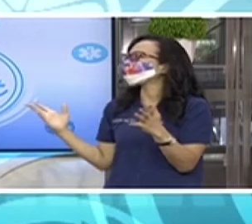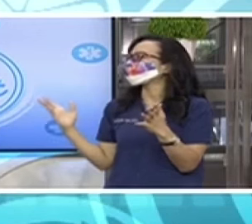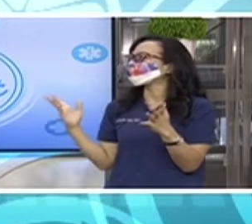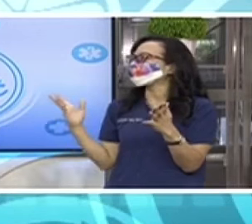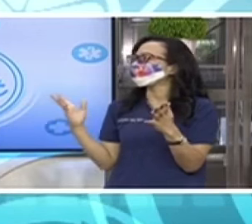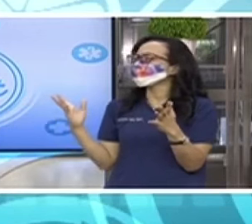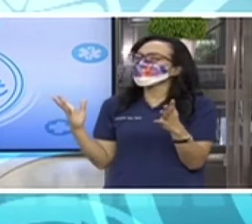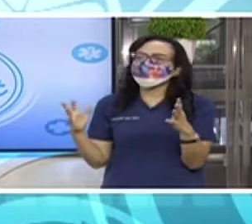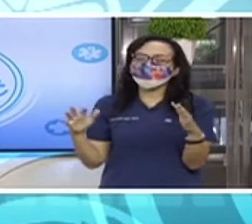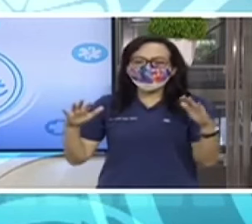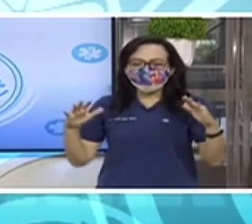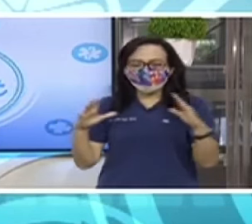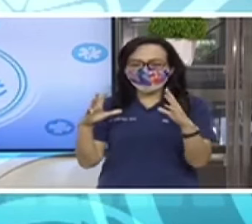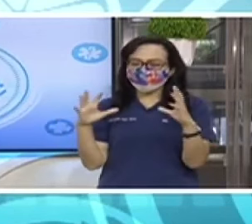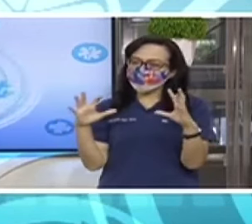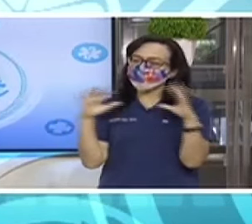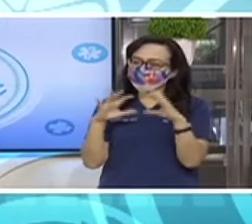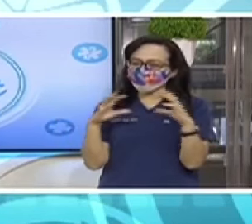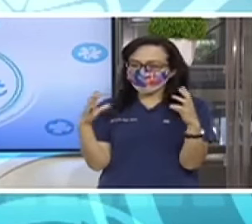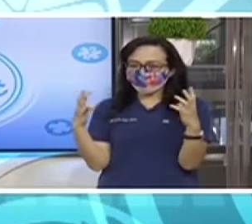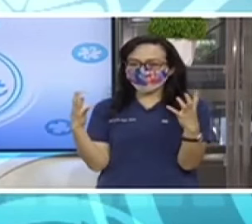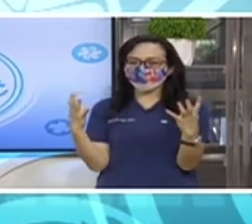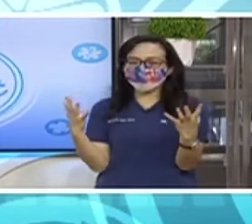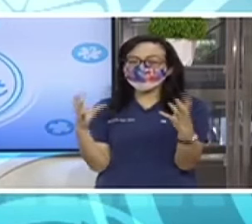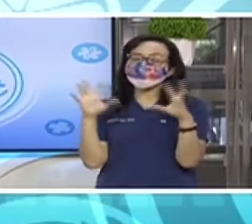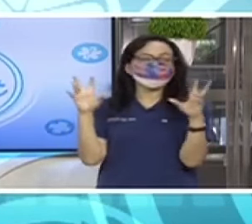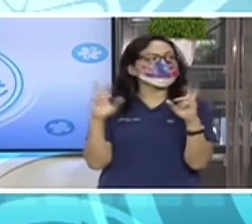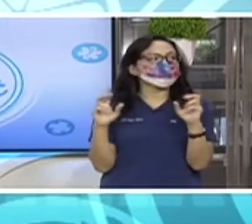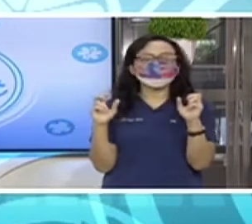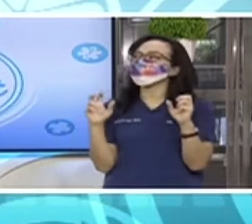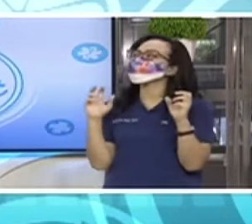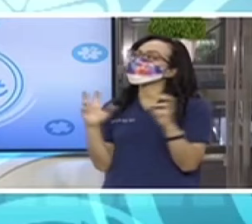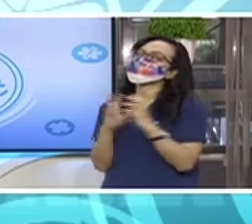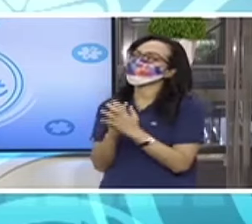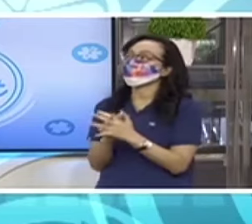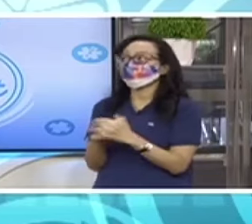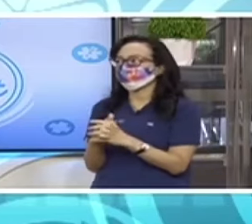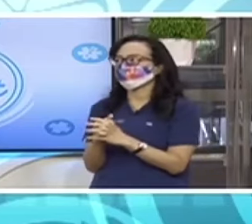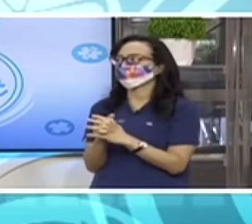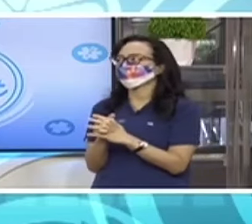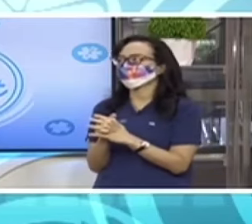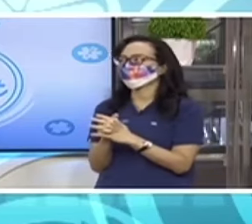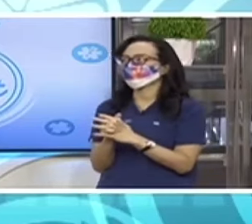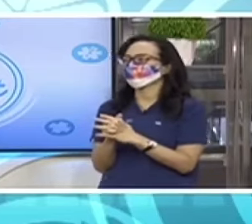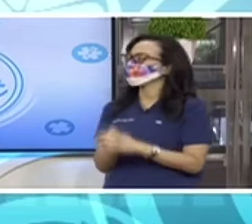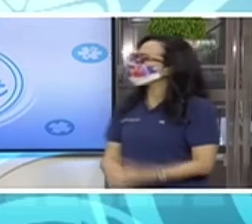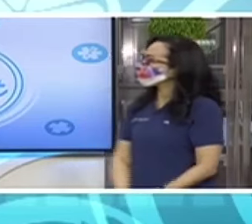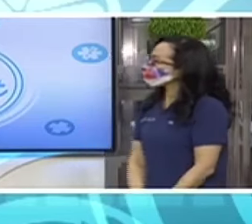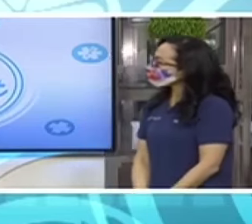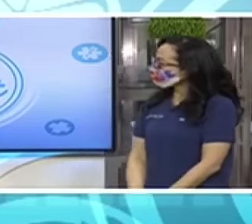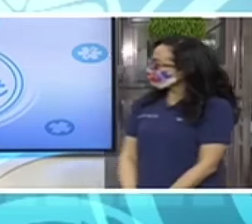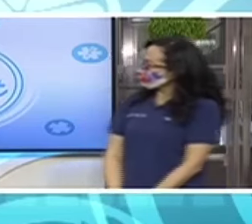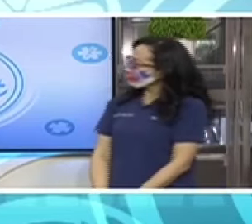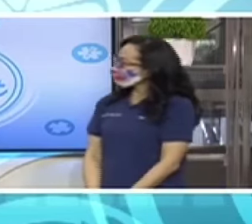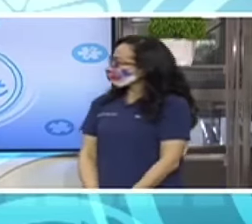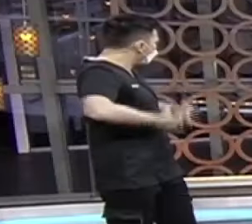sililat gitu karena mengaktivasi otot-otot pernafasan yang sekunder ini atau yang jarang kita pakai gitu Mas